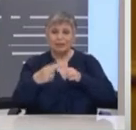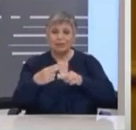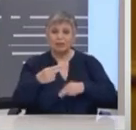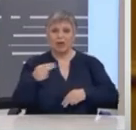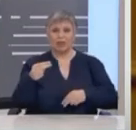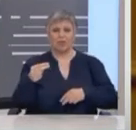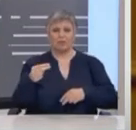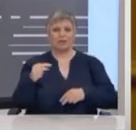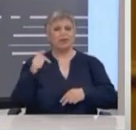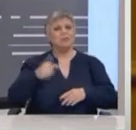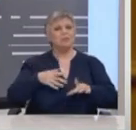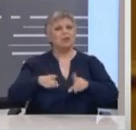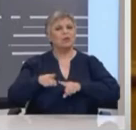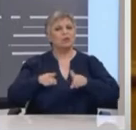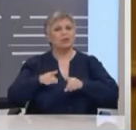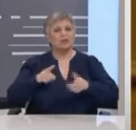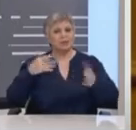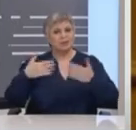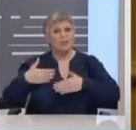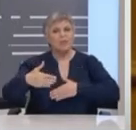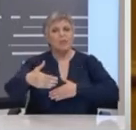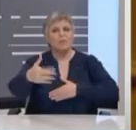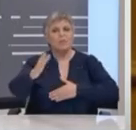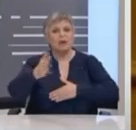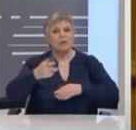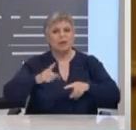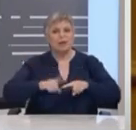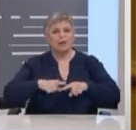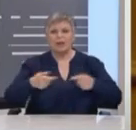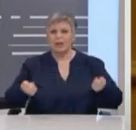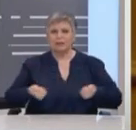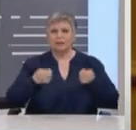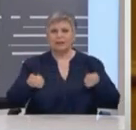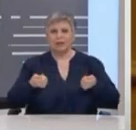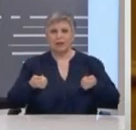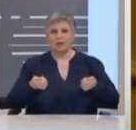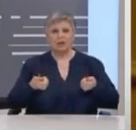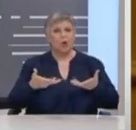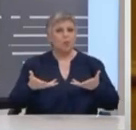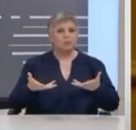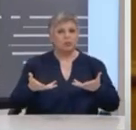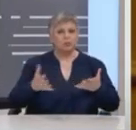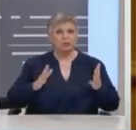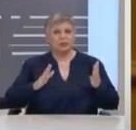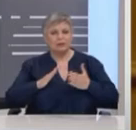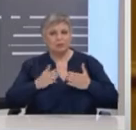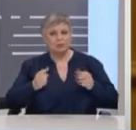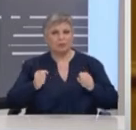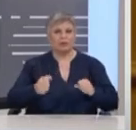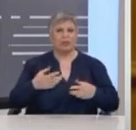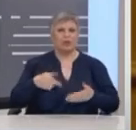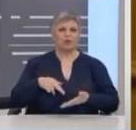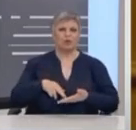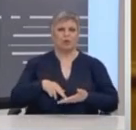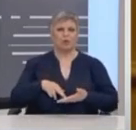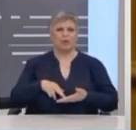το μέλλον της χώρας, τη θέση και το ρόλο της χώρας στο διεθνές στερέωμα, δεν ενδείκνυται για τέτοιου είδους μικροκομματικές αντιπαραθέσεις